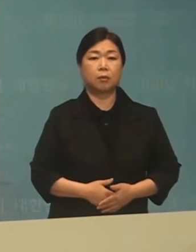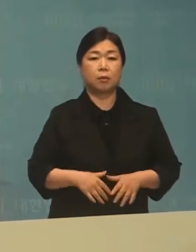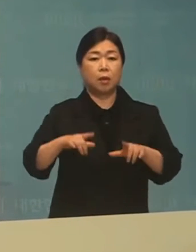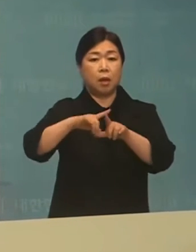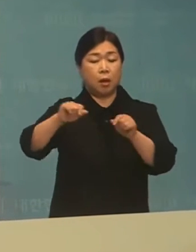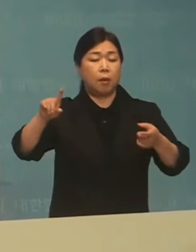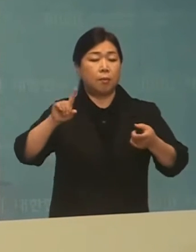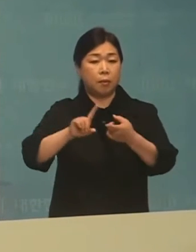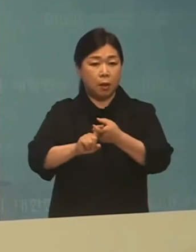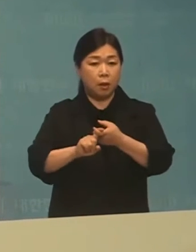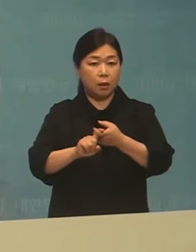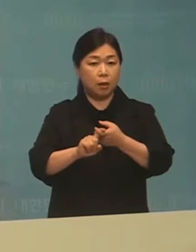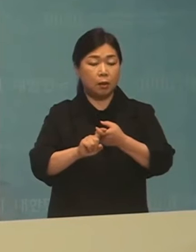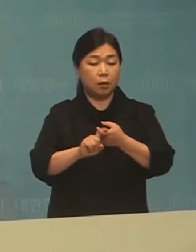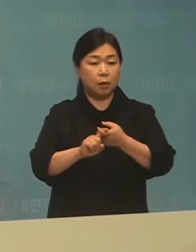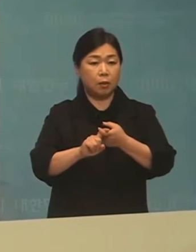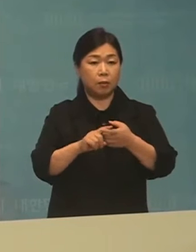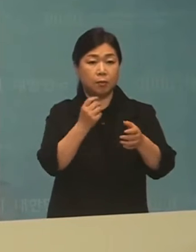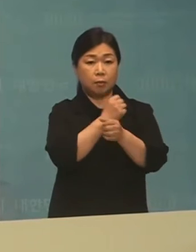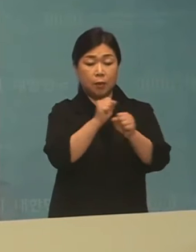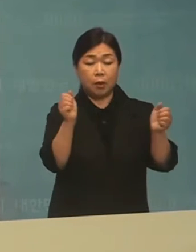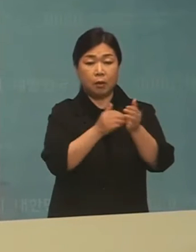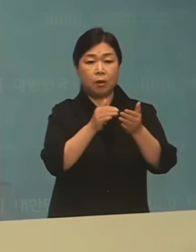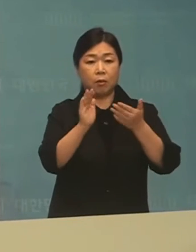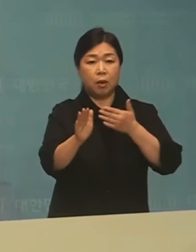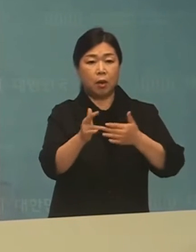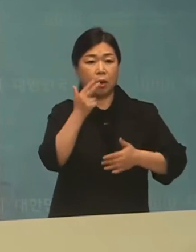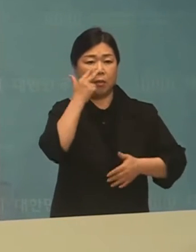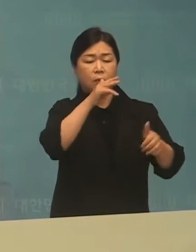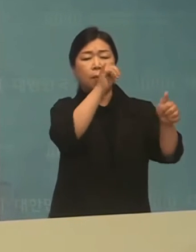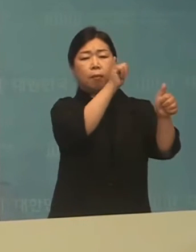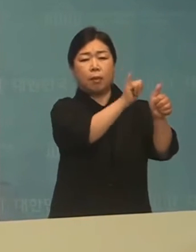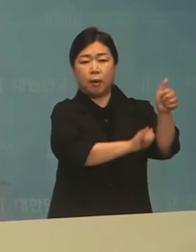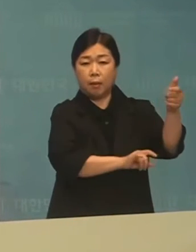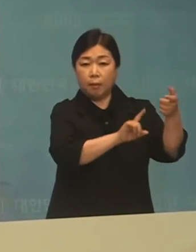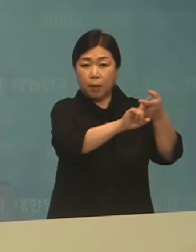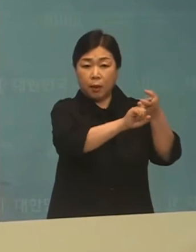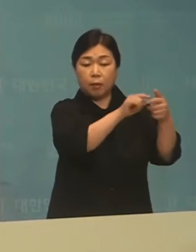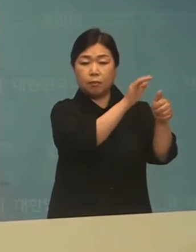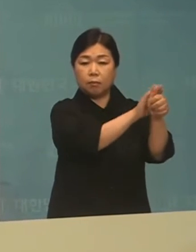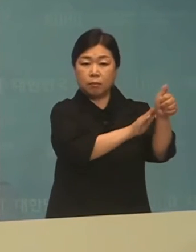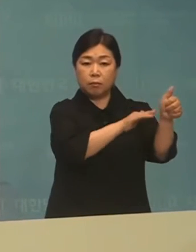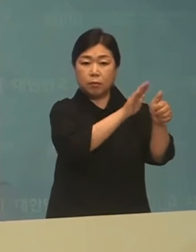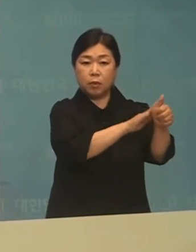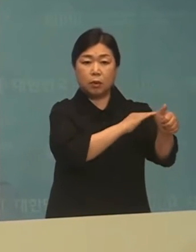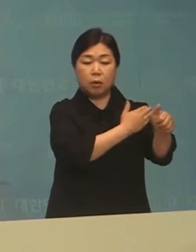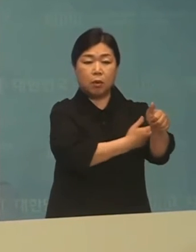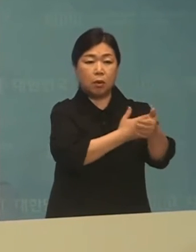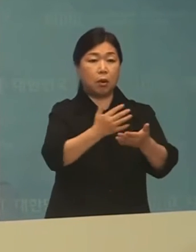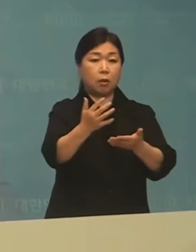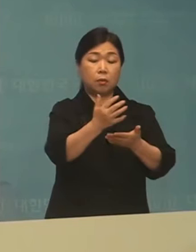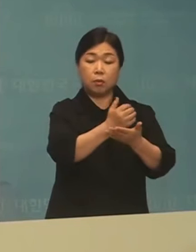친일파들은 해방 후에 다시 미국의 불부터 권력을 잡고